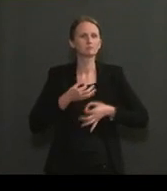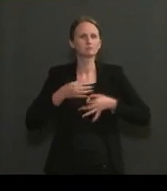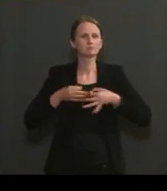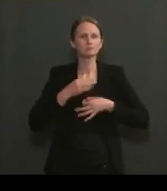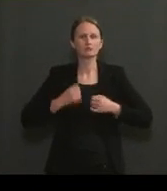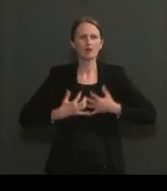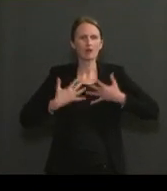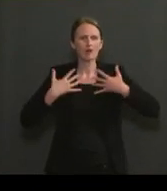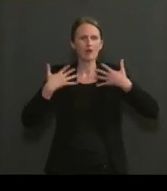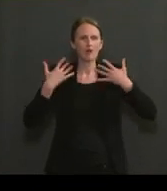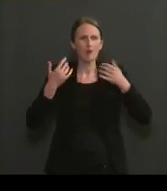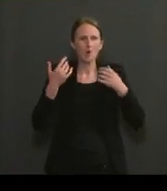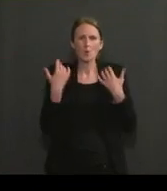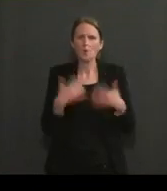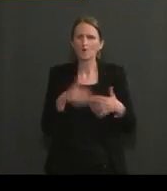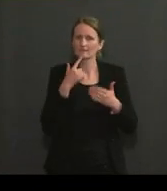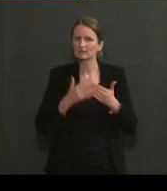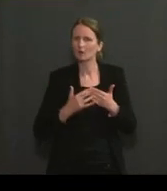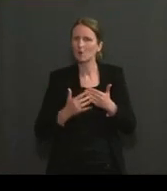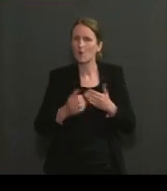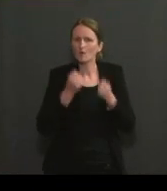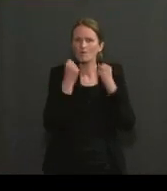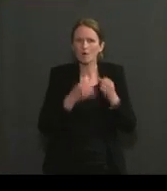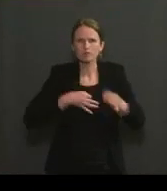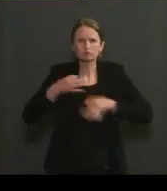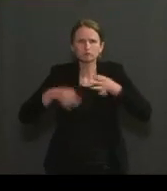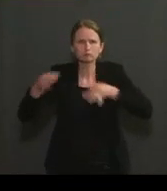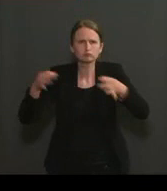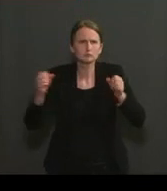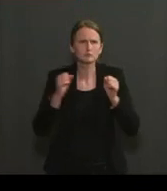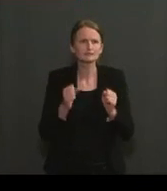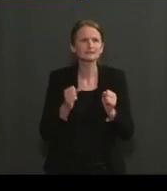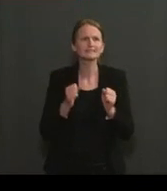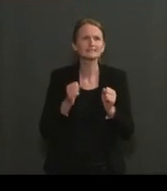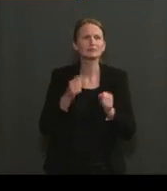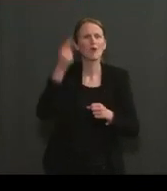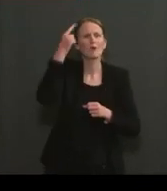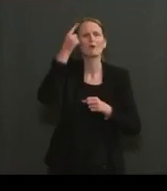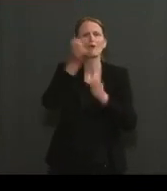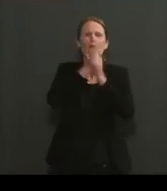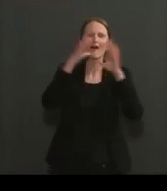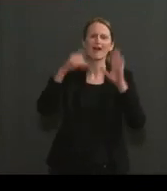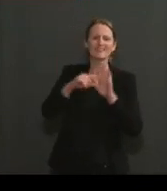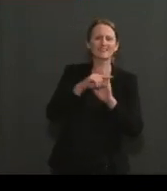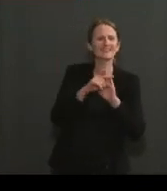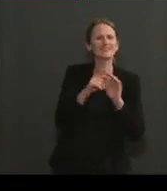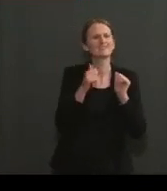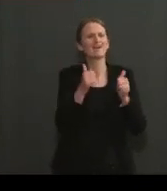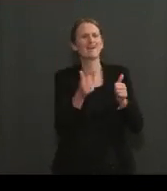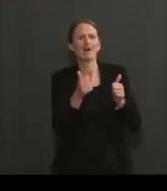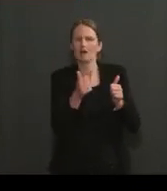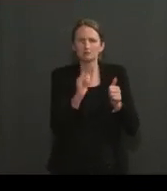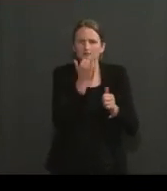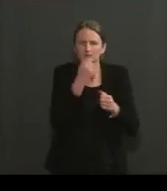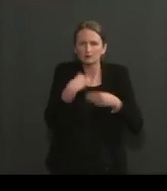plus contagieux et donc vous risquez vraiment, en toute bonne foi, croyant que vous êtes négatif, transmettre la maladie.